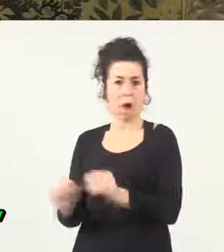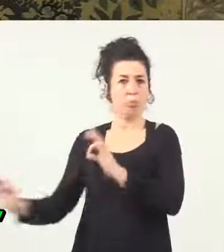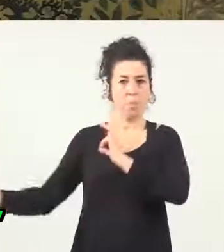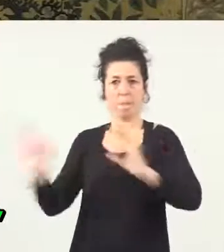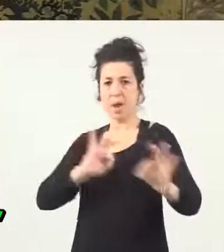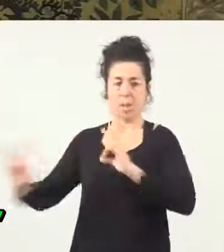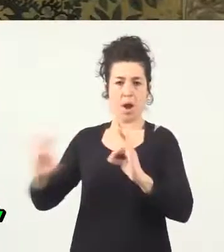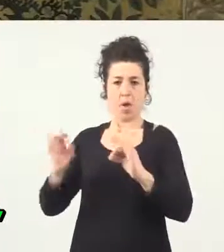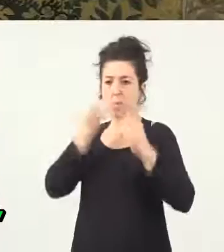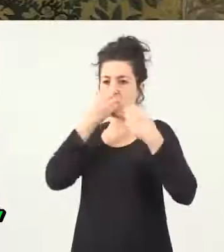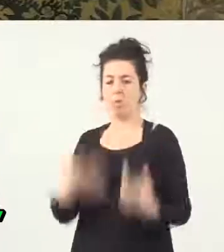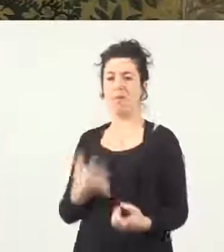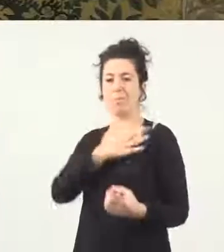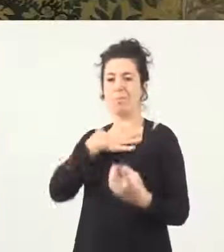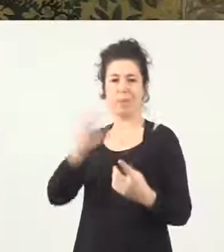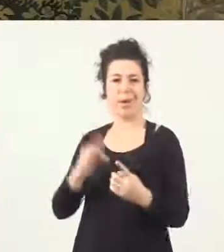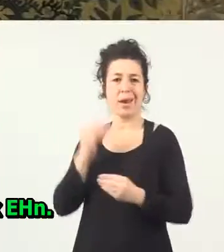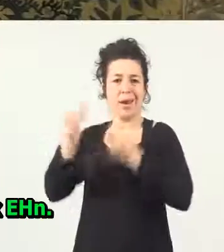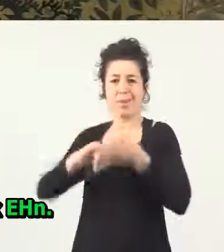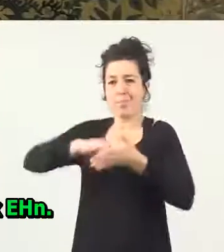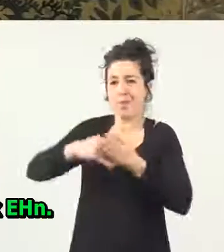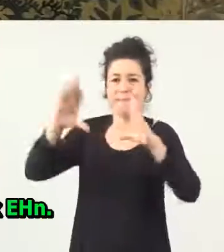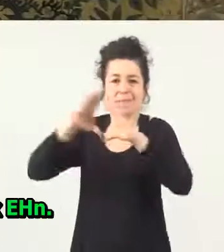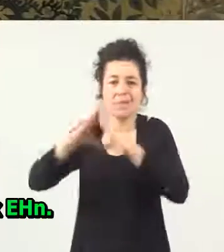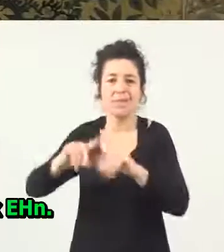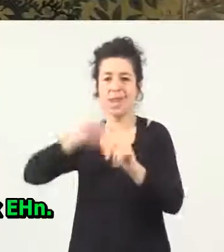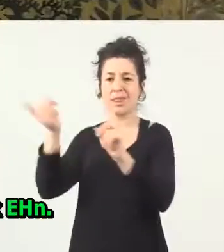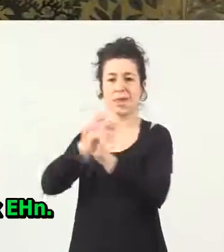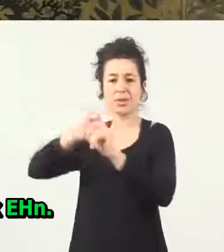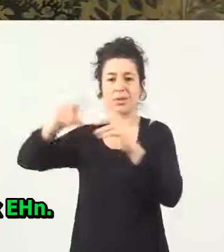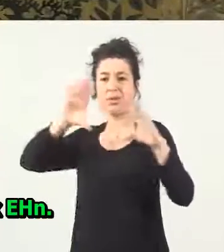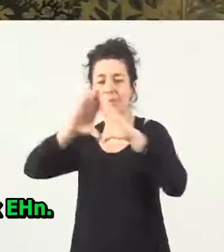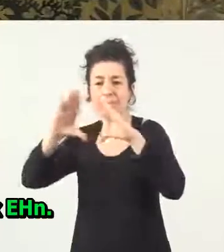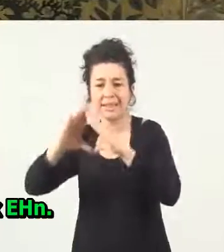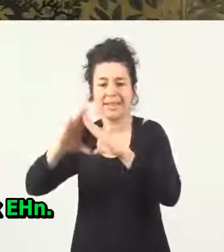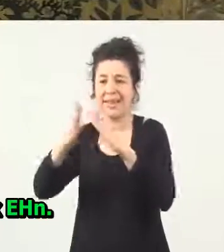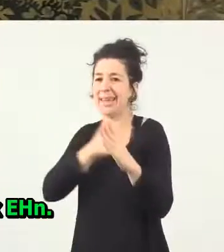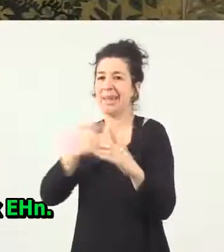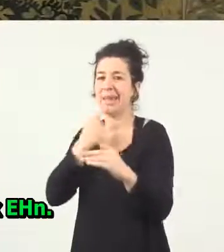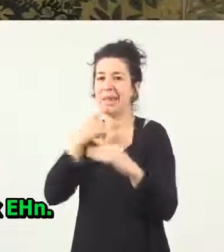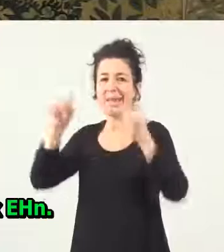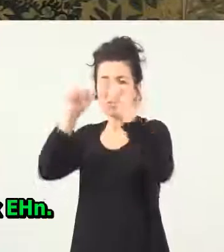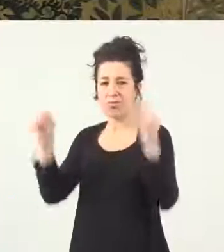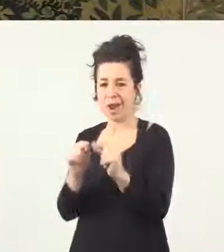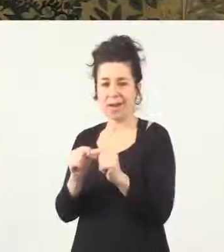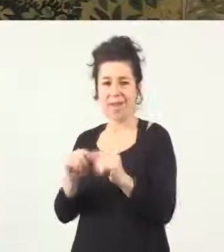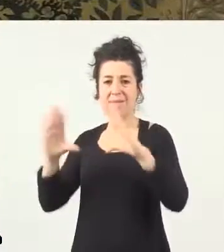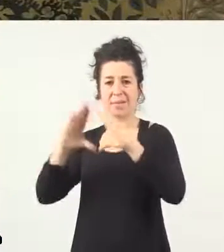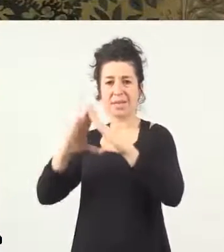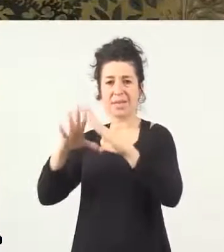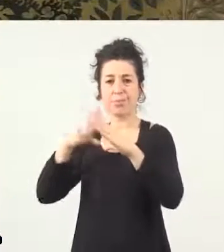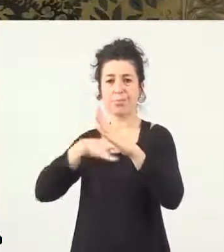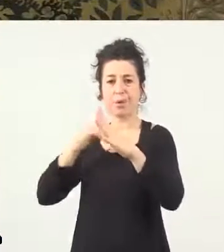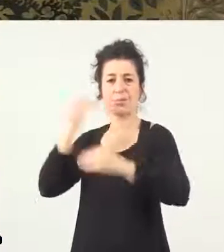bat egiteko, plan feminista bat egiteko, osea, en fin, nahi duguna egiteko gaude feministak Euskal Herrian, hori da, marabila bat.